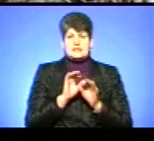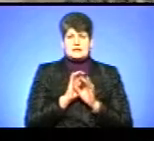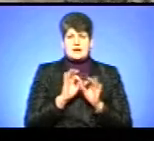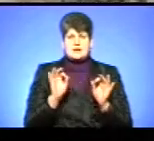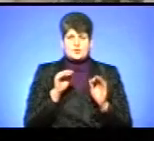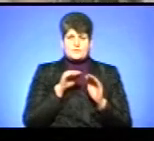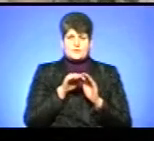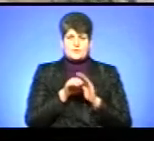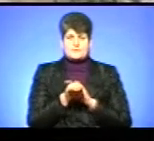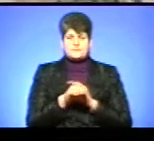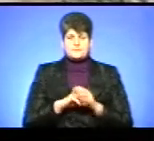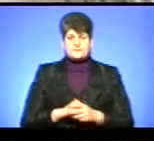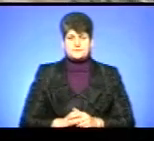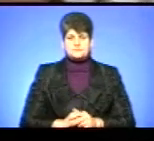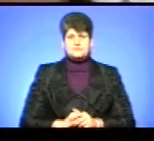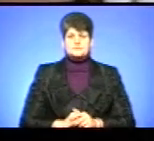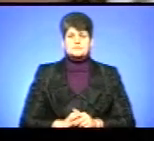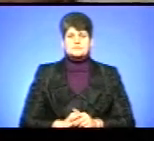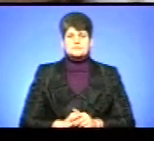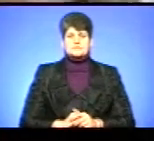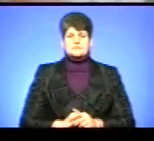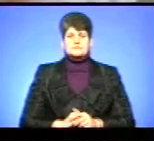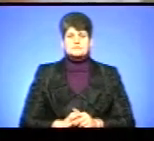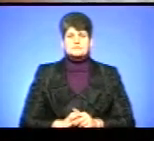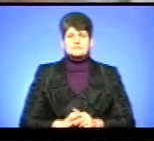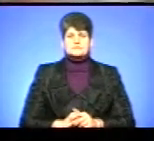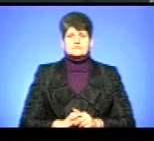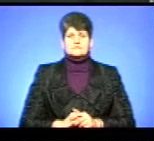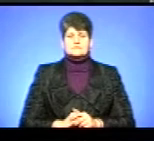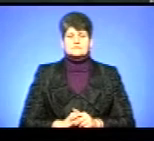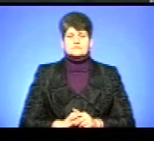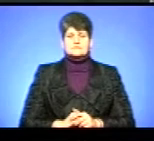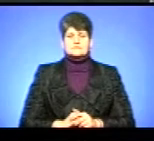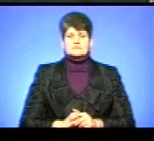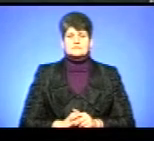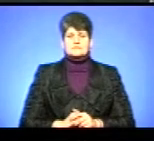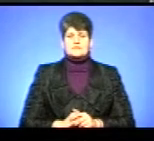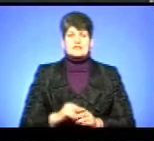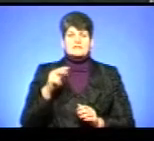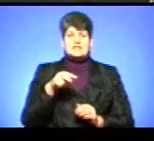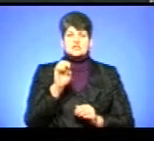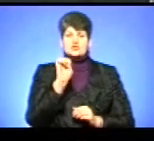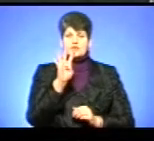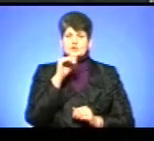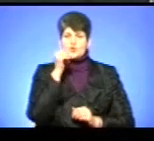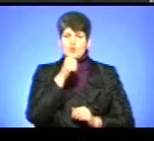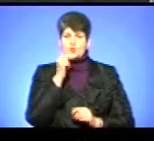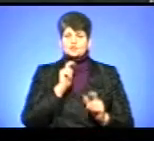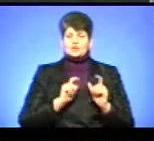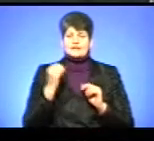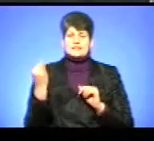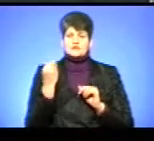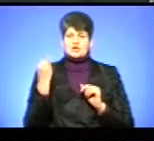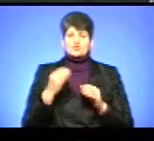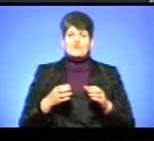маскувати. Богдан Буденчук, Андрій Прокопів. Новини. З 2014 року студенти